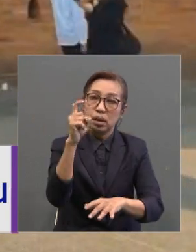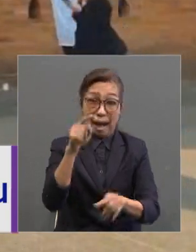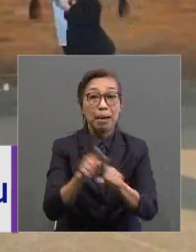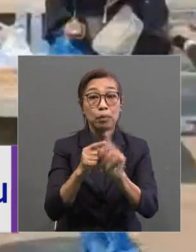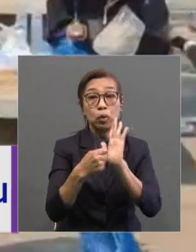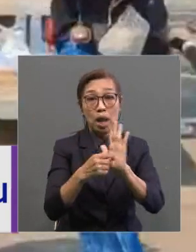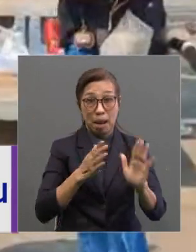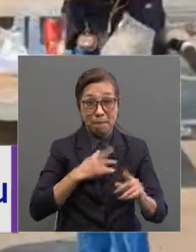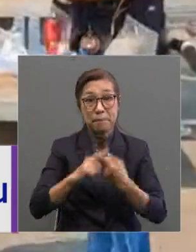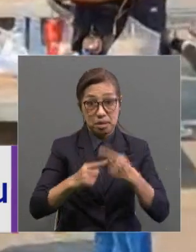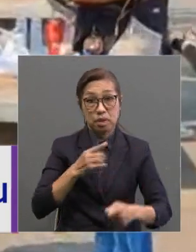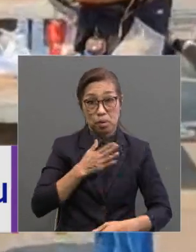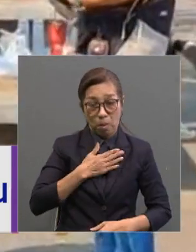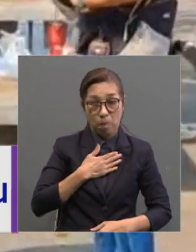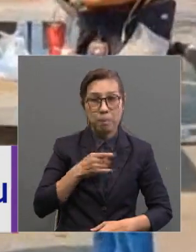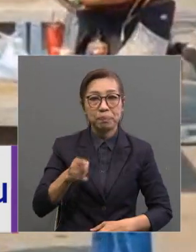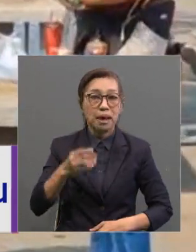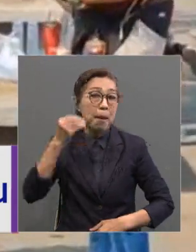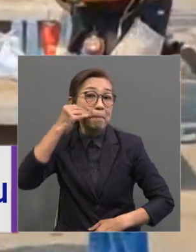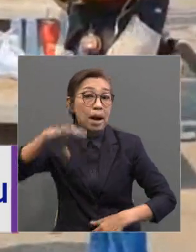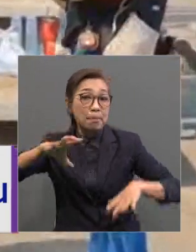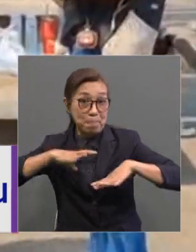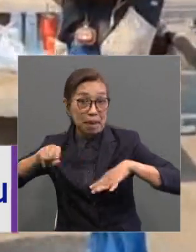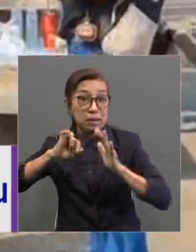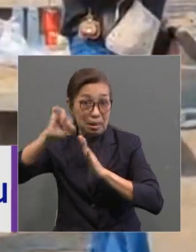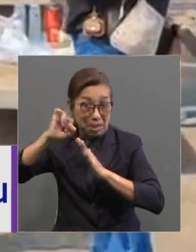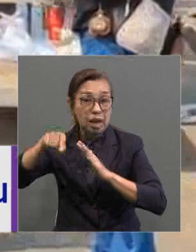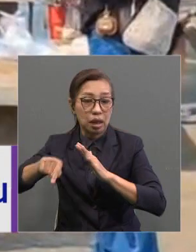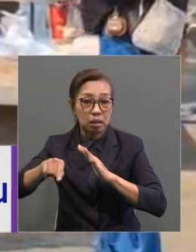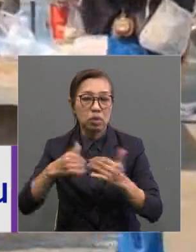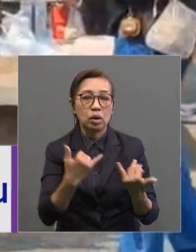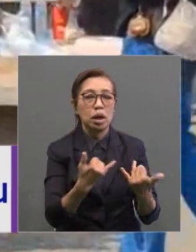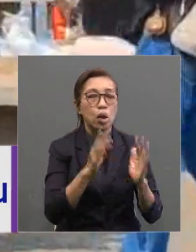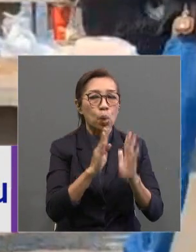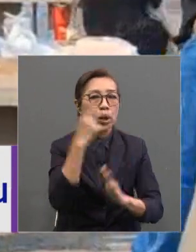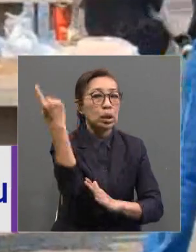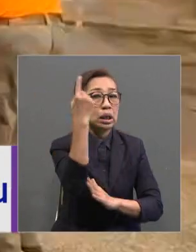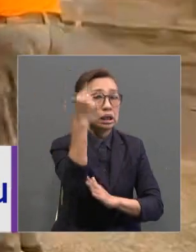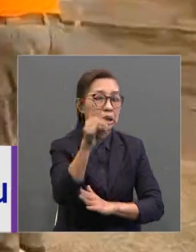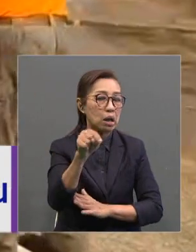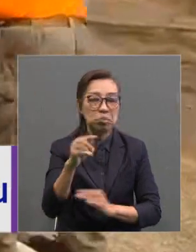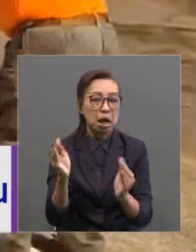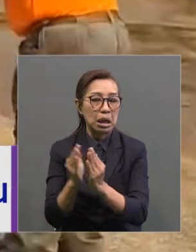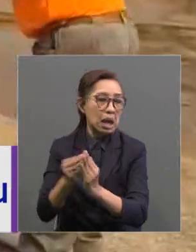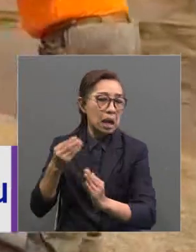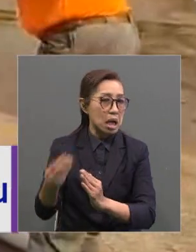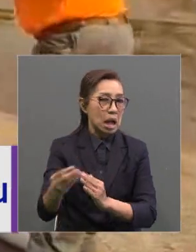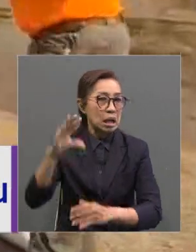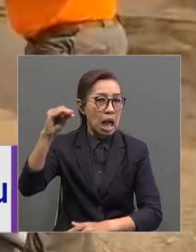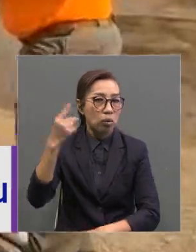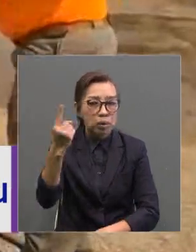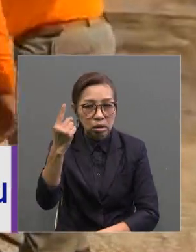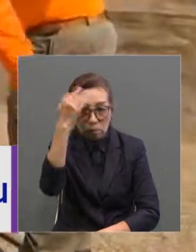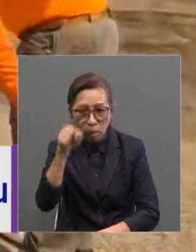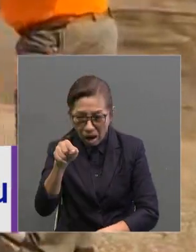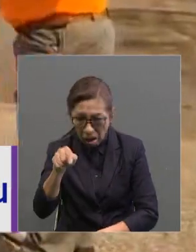ผมเลยเนี่ยเปิดที่พักปรากฏว่าโดนนักท่องเที่ยวเนี่ยให้คะแนน 1ดาวโดยที่สาเหตุที่เขาให้คะแนน 1